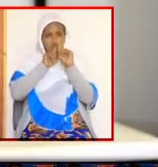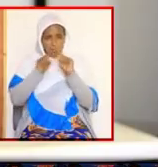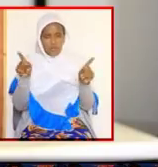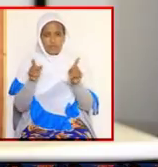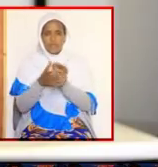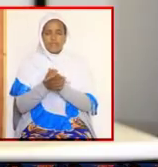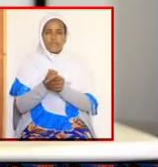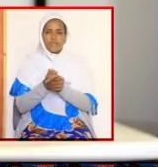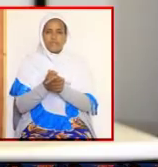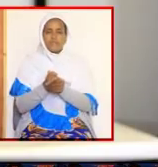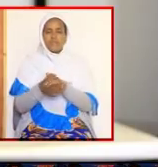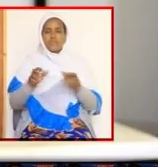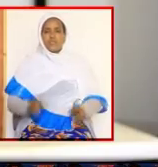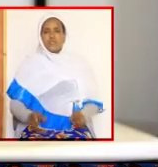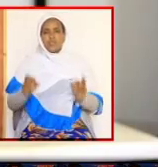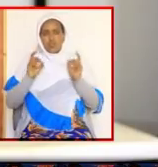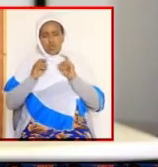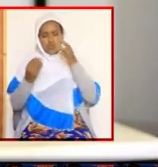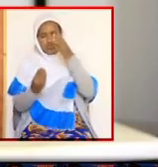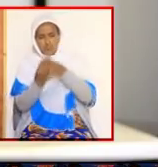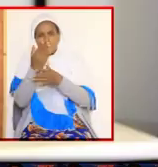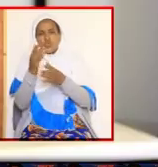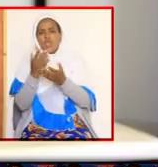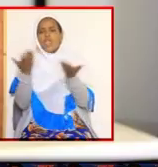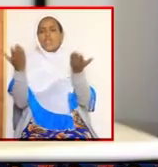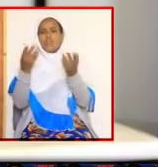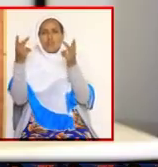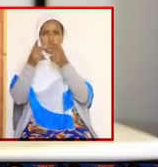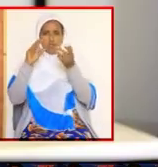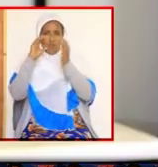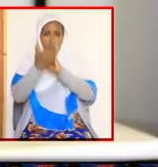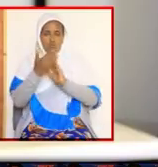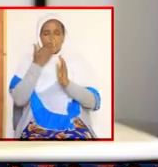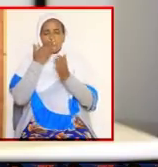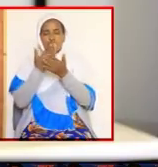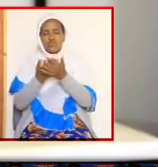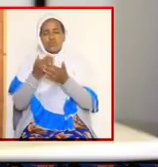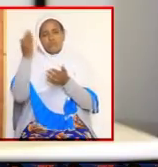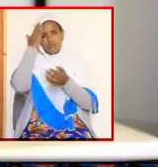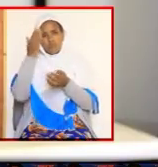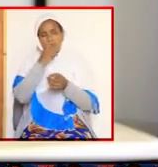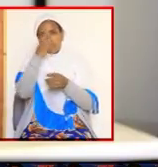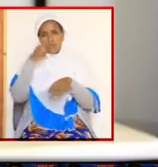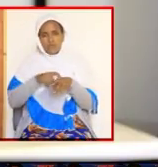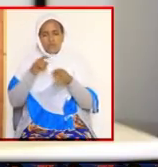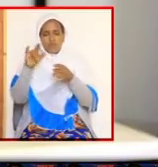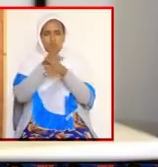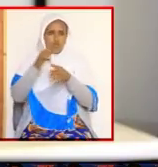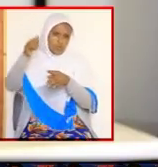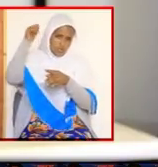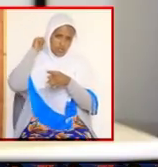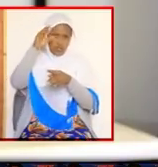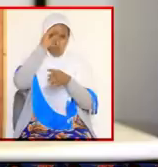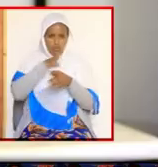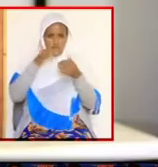ግን ይዘቱ ምንጩ ከምን እንደሆነ ቢታወቅ ጥሩ ነው። አንዳንድ ጊዜም ከመዝሙሩ በስተጀርባ